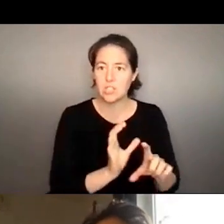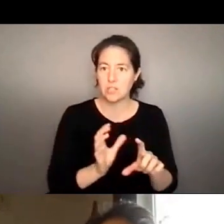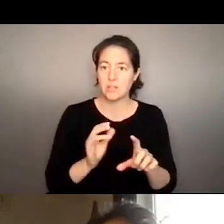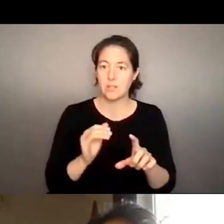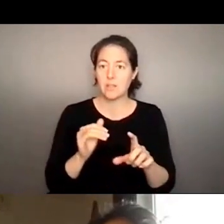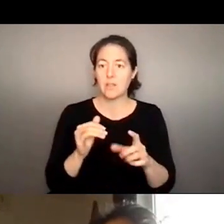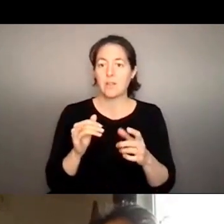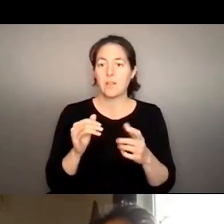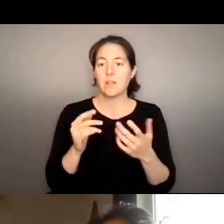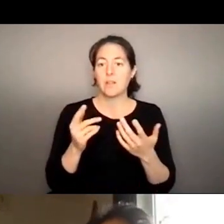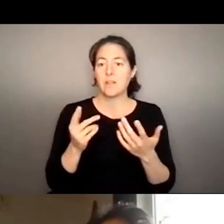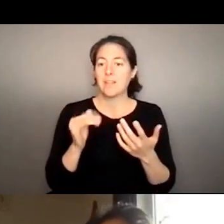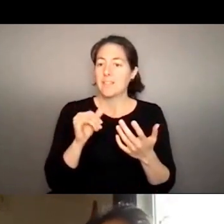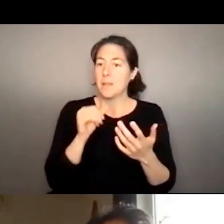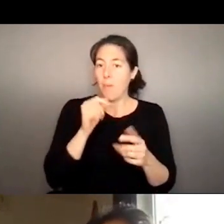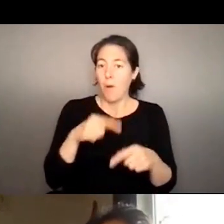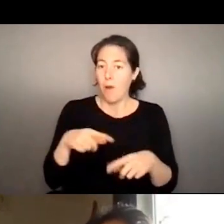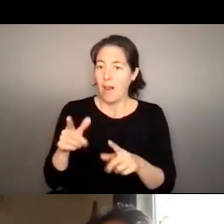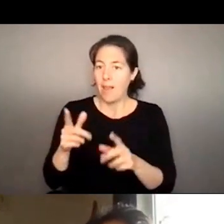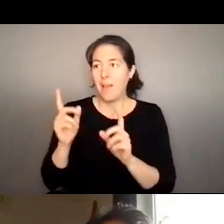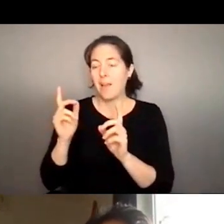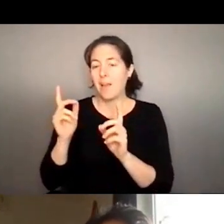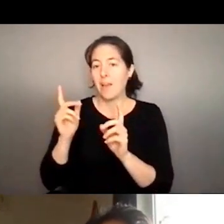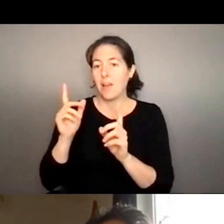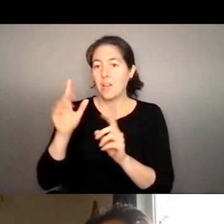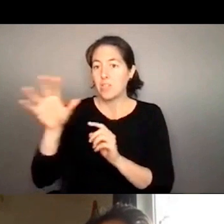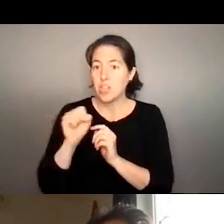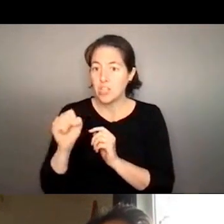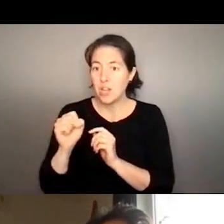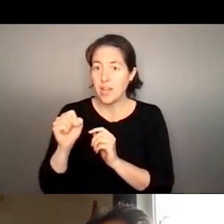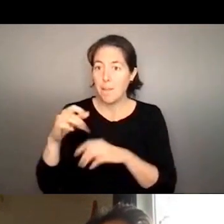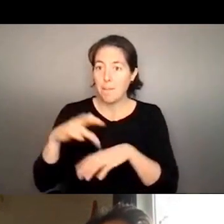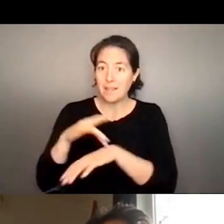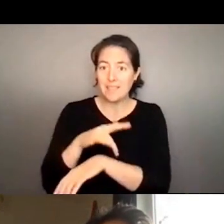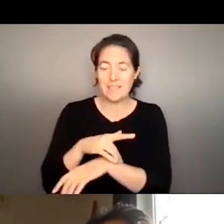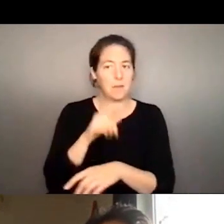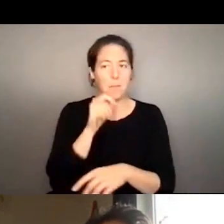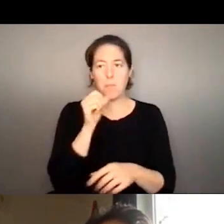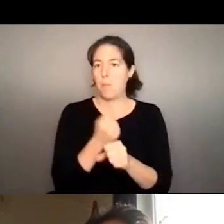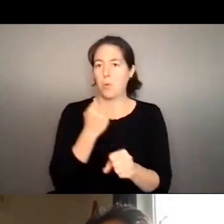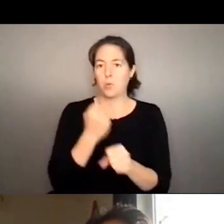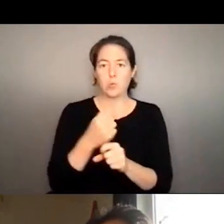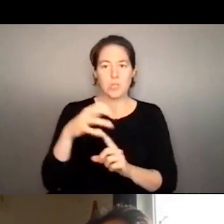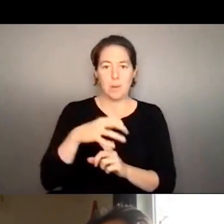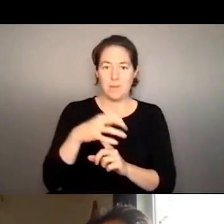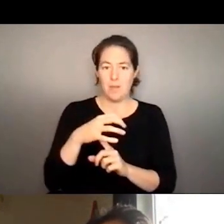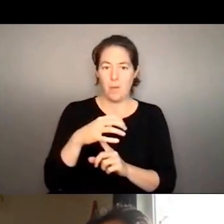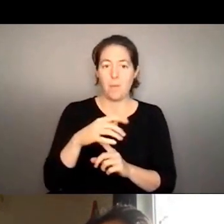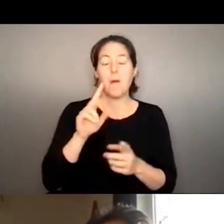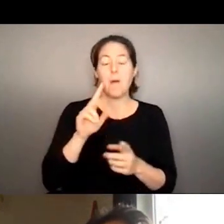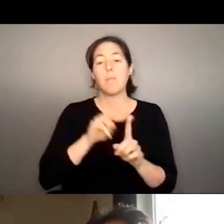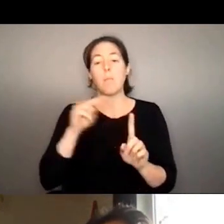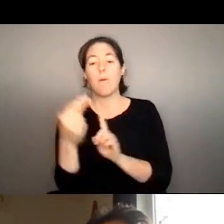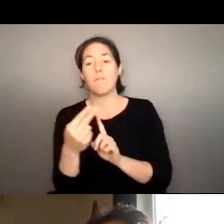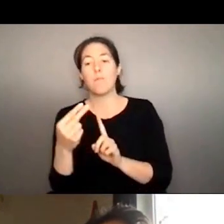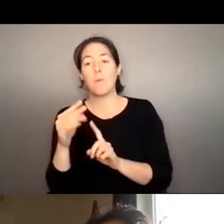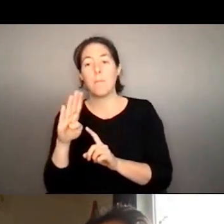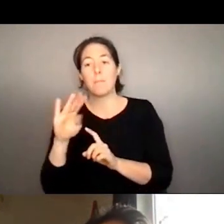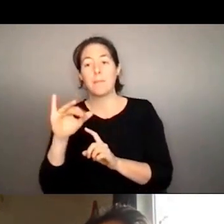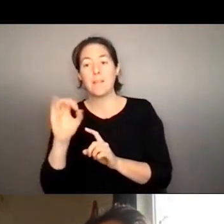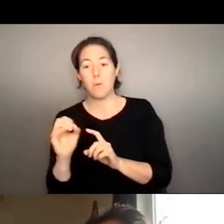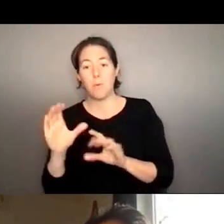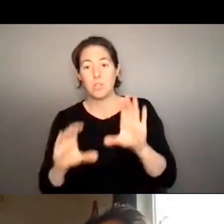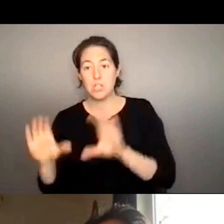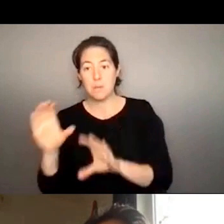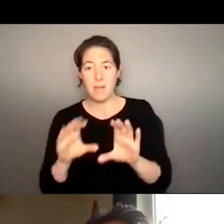là, qui sont pas allés à la chasse, ils ne produiront pas de champignons. Mais en termes biochimiques, on a découvert que ça peut servir de